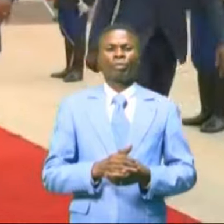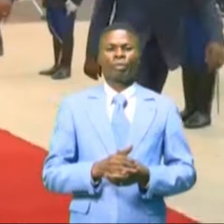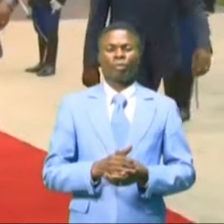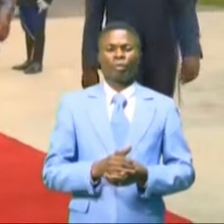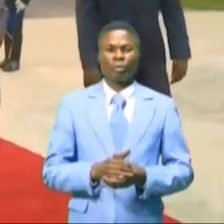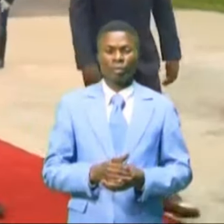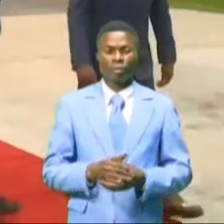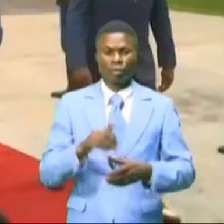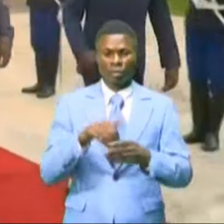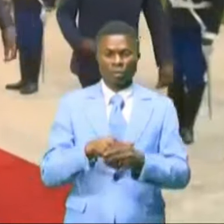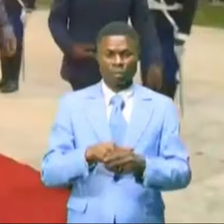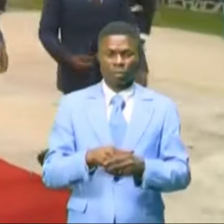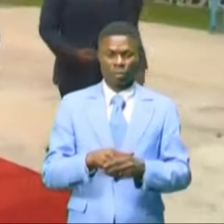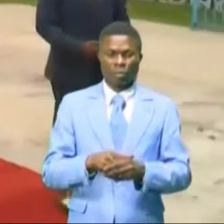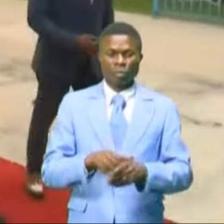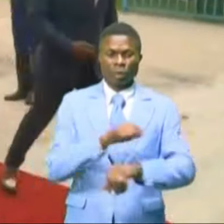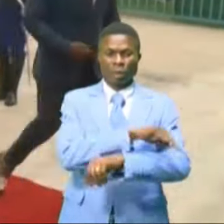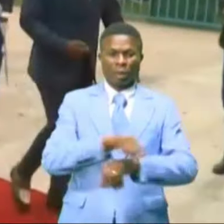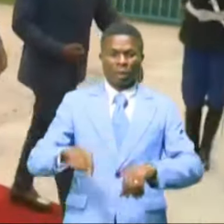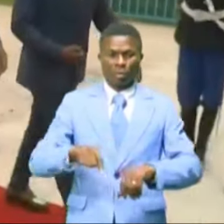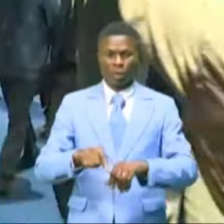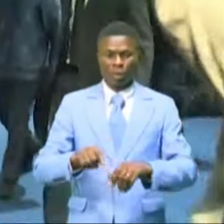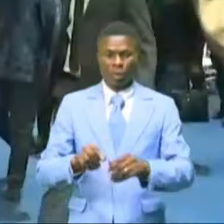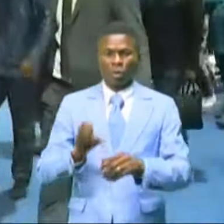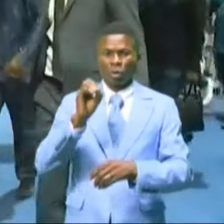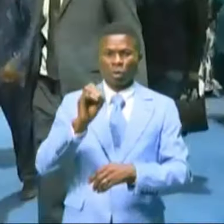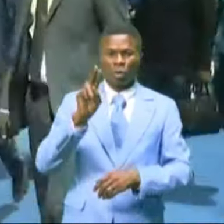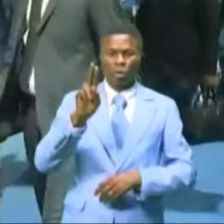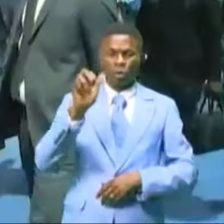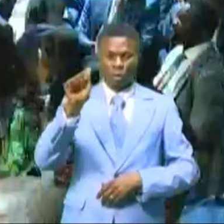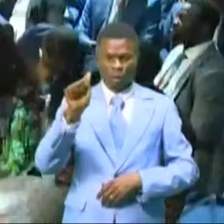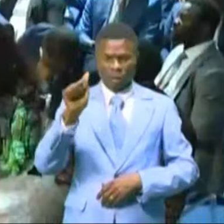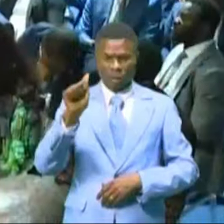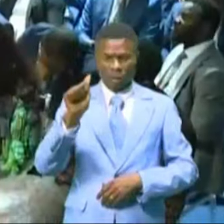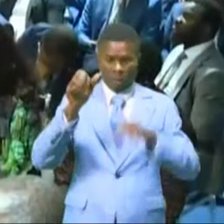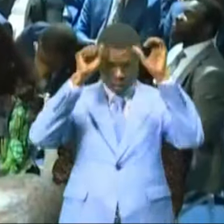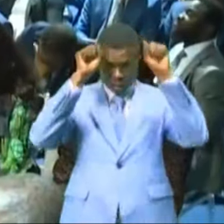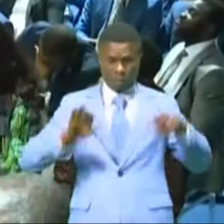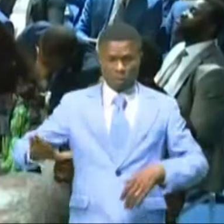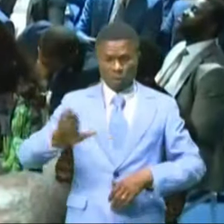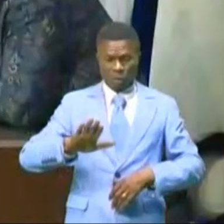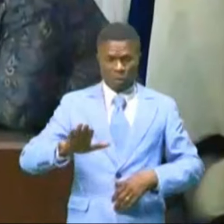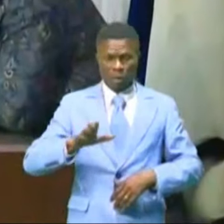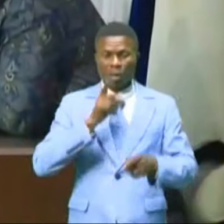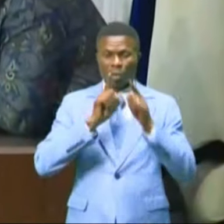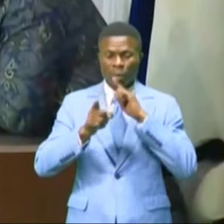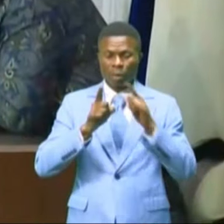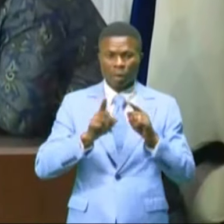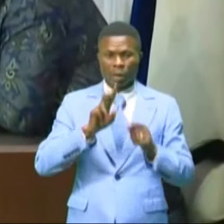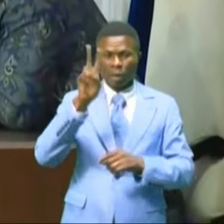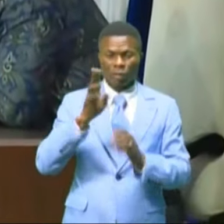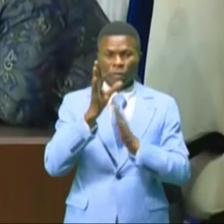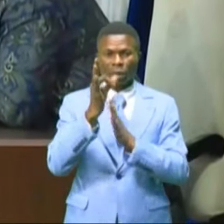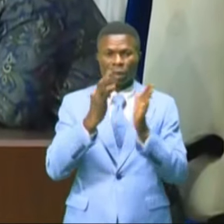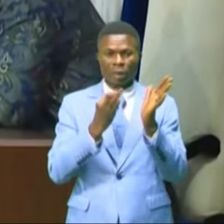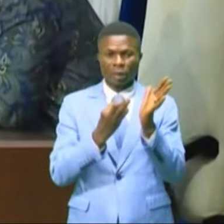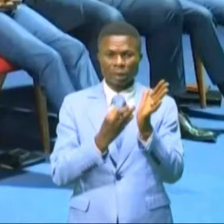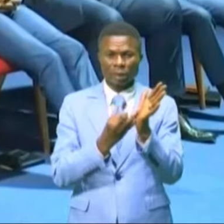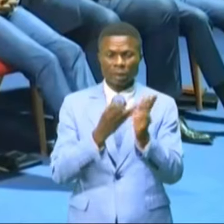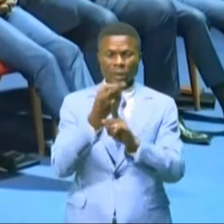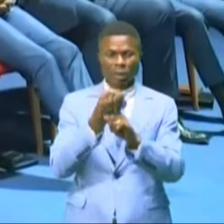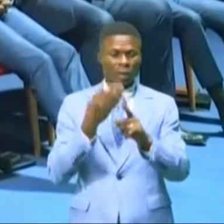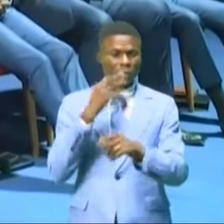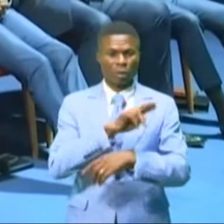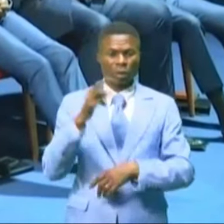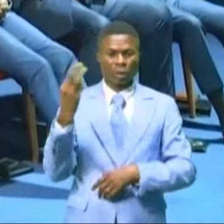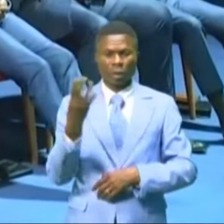C'est dans un chapiteau de la Cité de l'Union africaine Refusons du Monde que le président de la République s'est entretenu ce vendredi 17 mai 2024